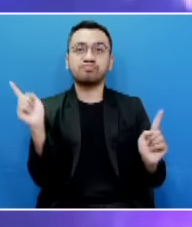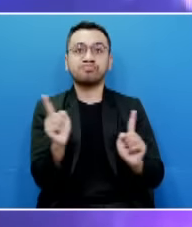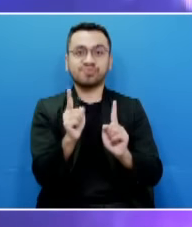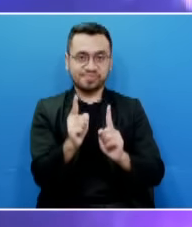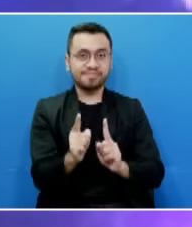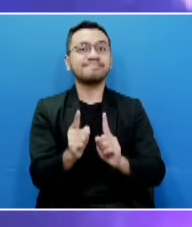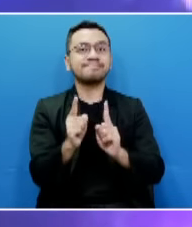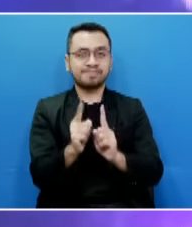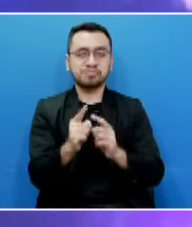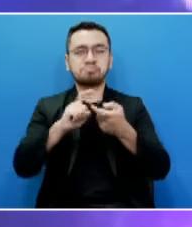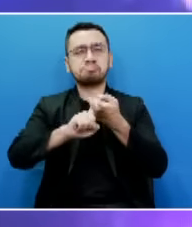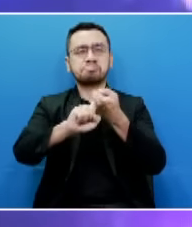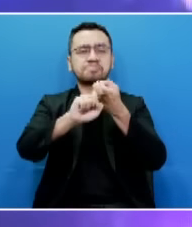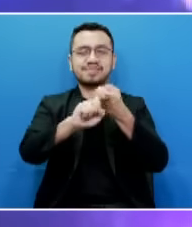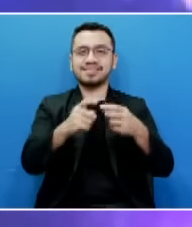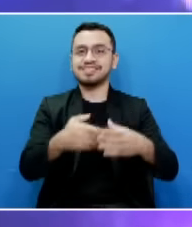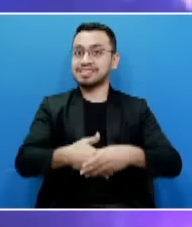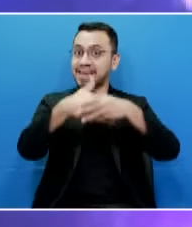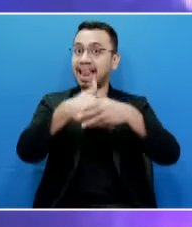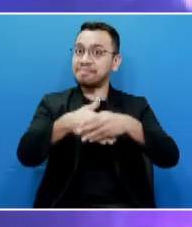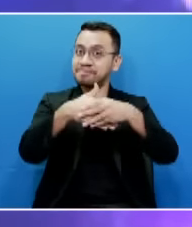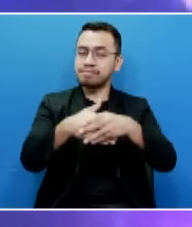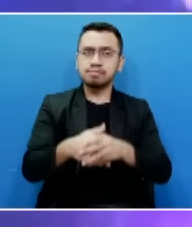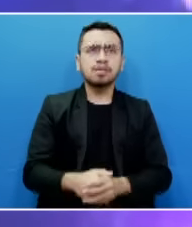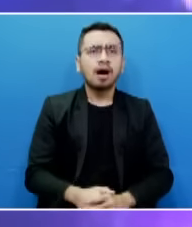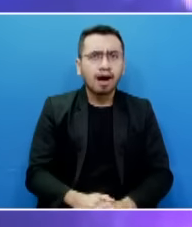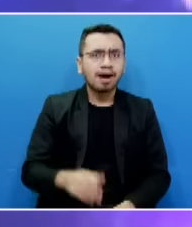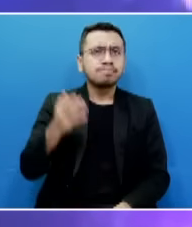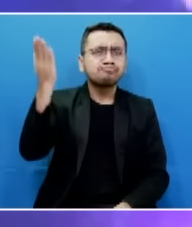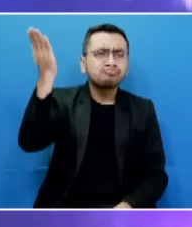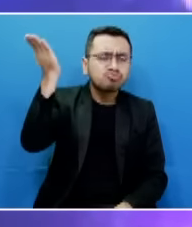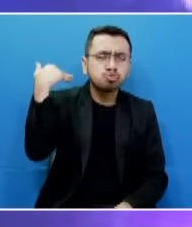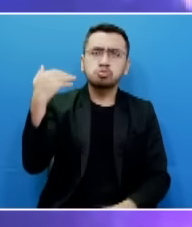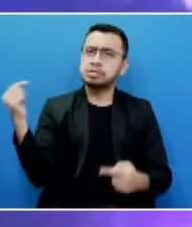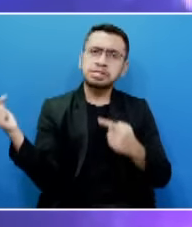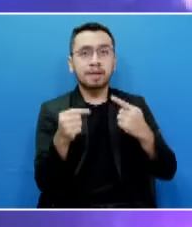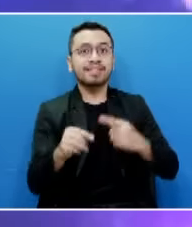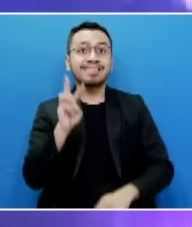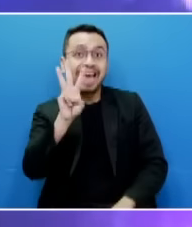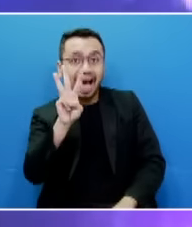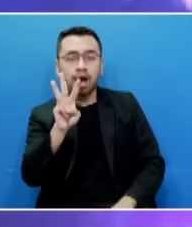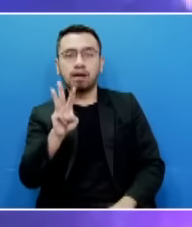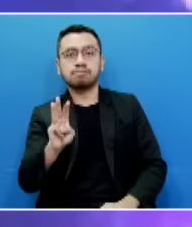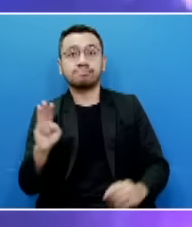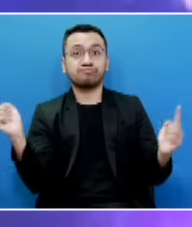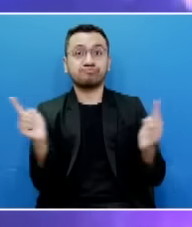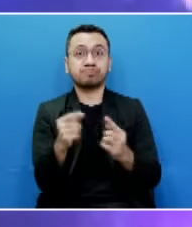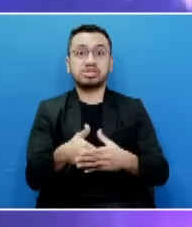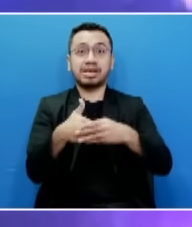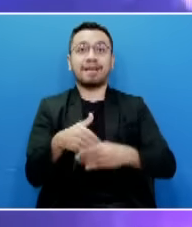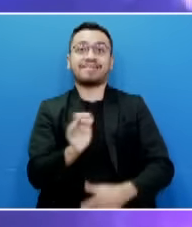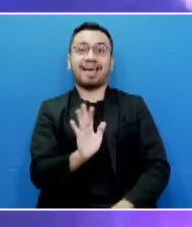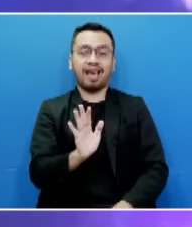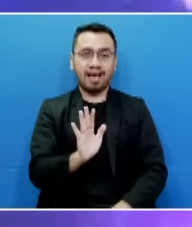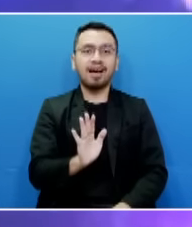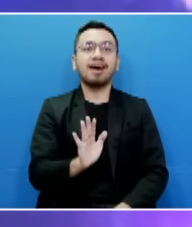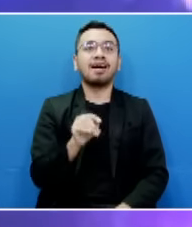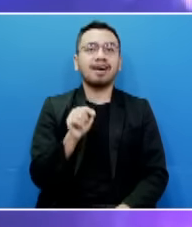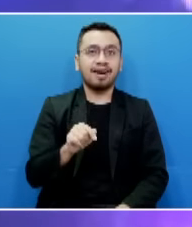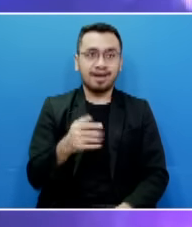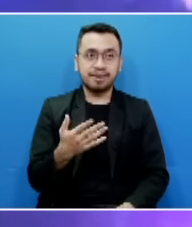bersalaman Padahal di debat ketiga keduanya tidak saling bersalaman di akhir acara Lalu bagaimana membaca hubungan politik antara paslon dalam